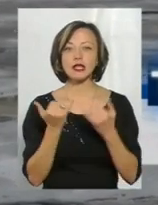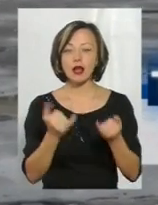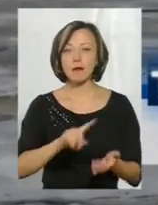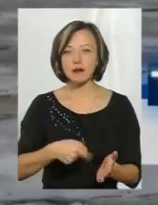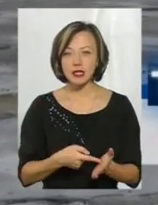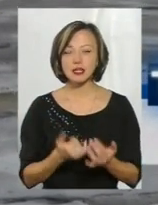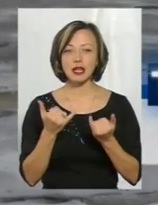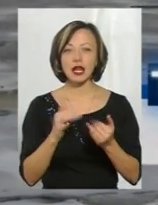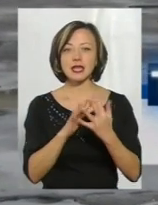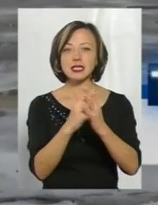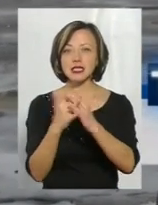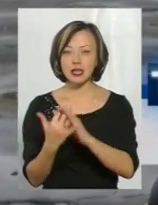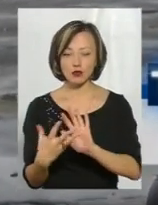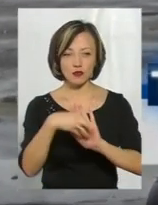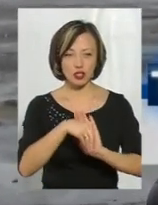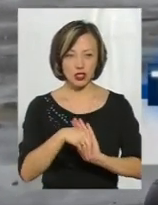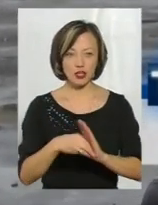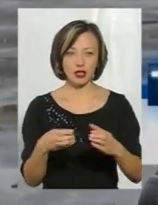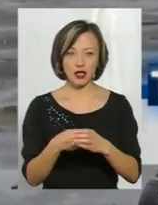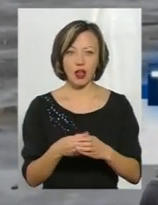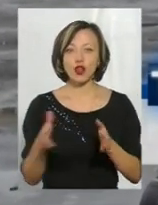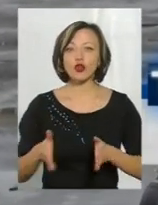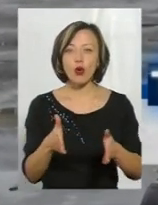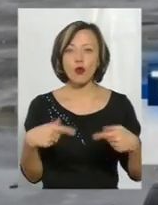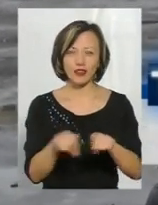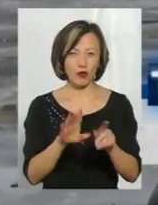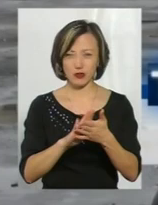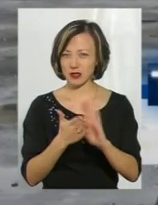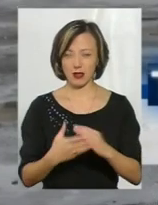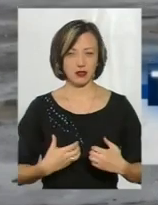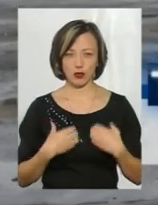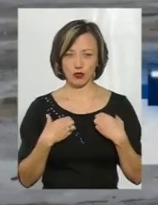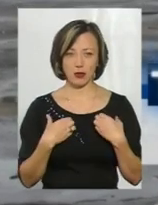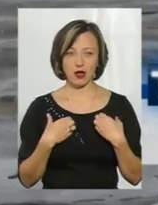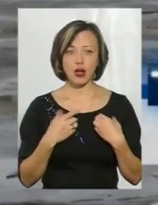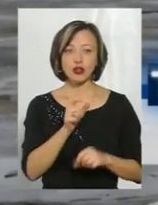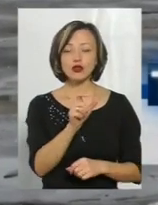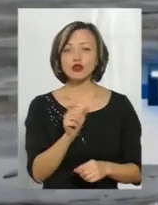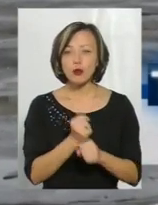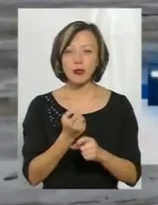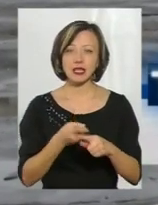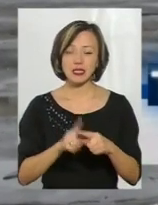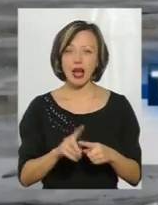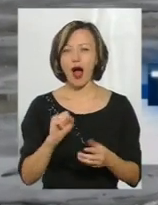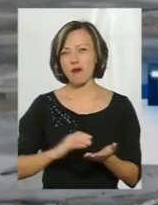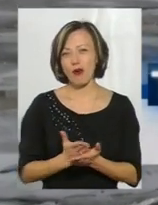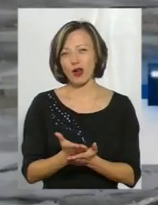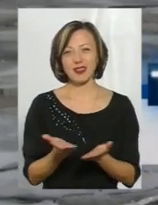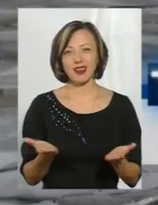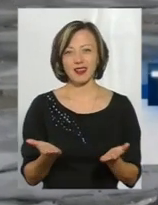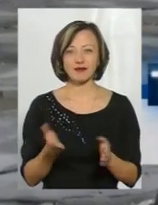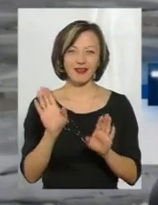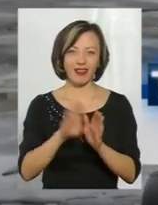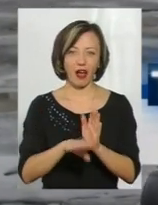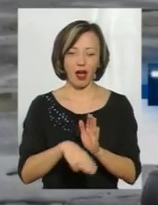міста, для тих сіл, що війшли і все. Ось дороги в такому стані страшному і все. Щоб робити це. А політика – це